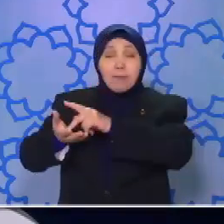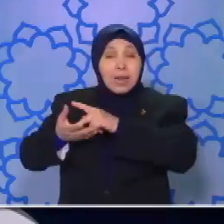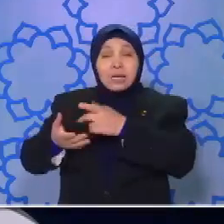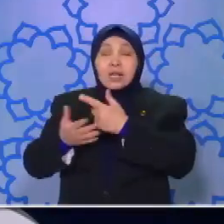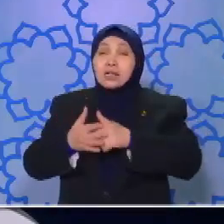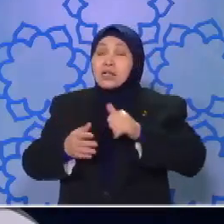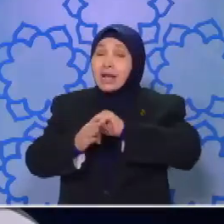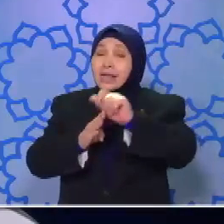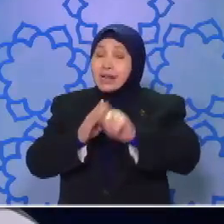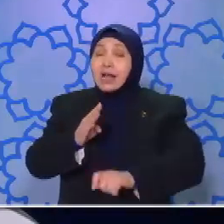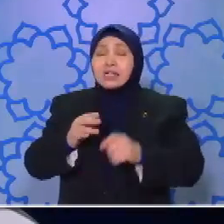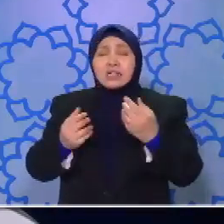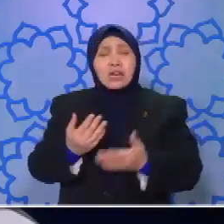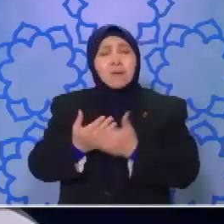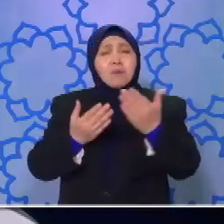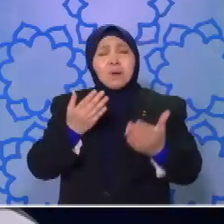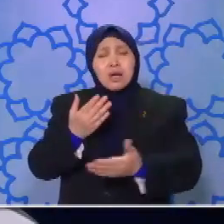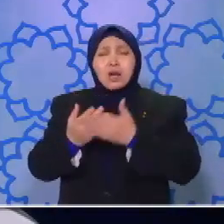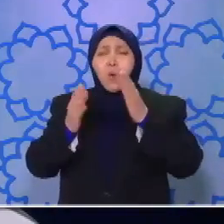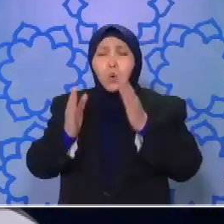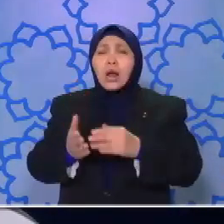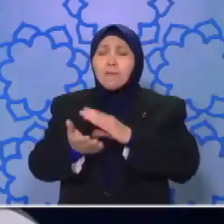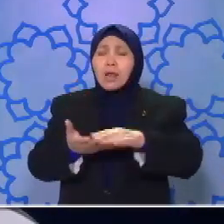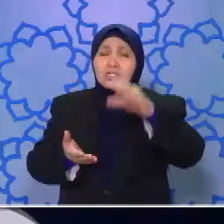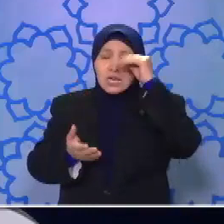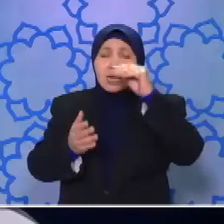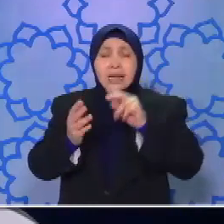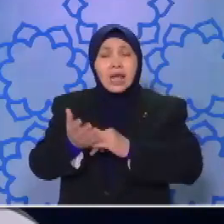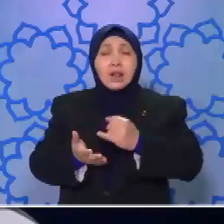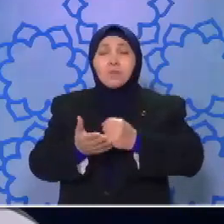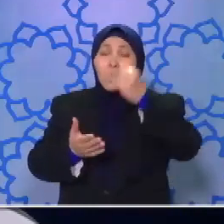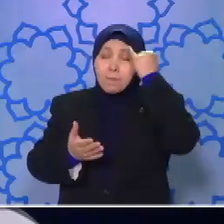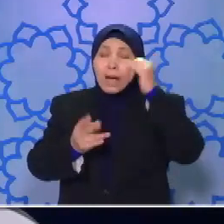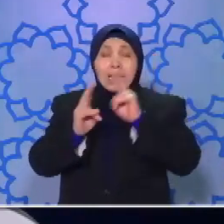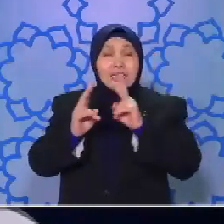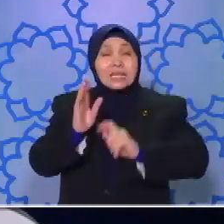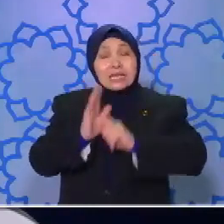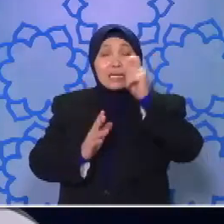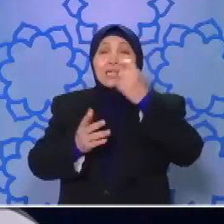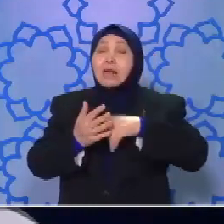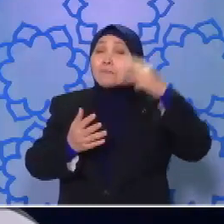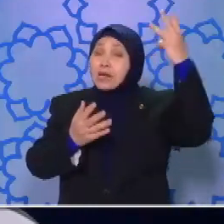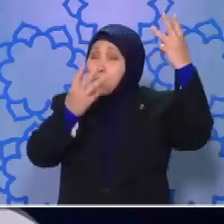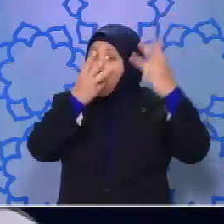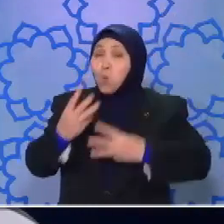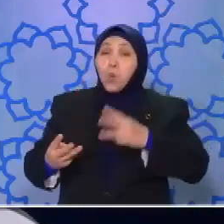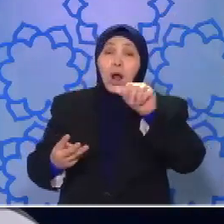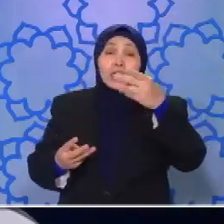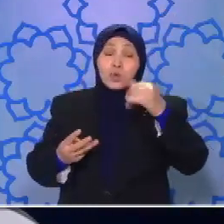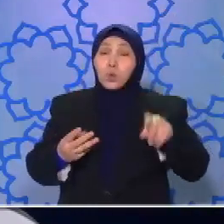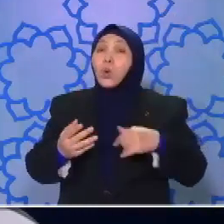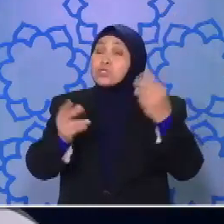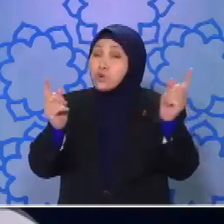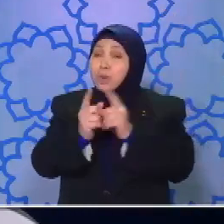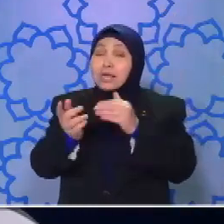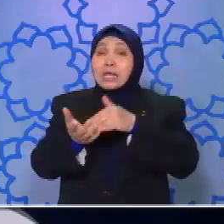nak memudahkan lebih ramai orang menuntut ilmu, dan ilmu paling tinggi ilmu wahyu daripada Allah Subhanahu Wa Taala. Kita bertemu lagi ulangan